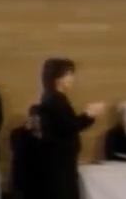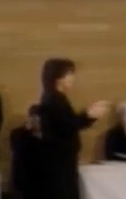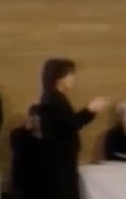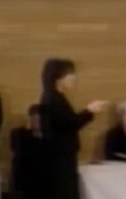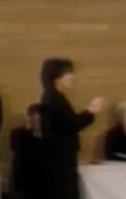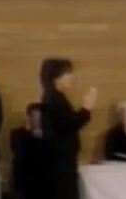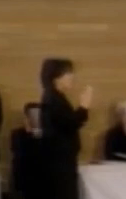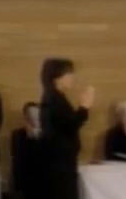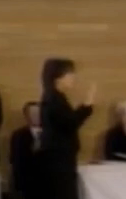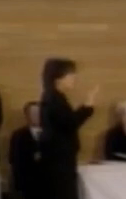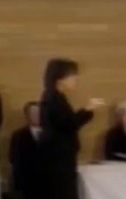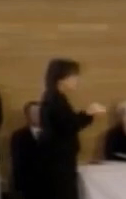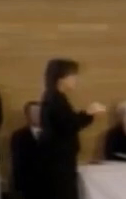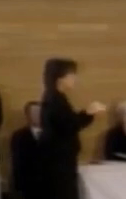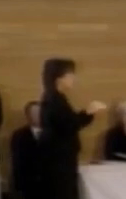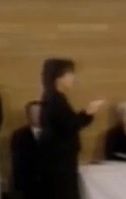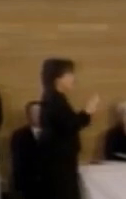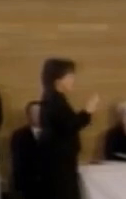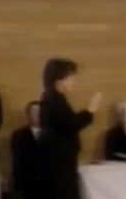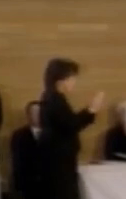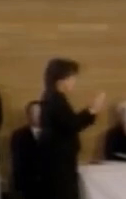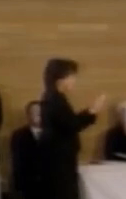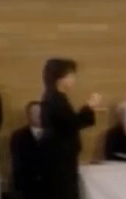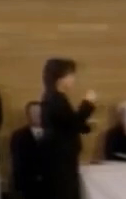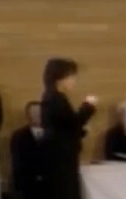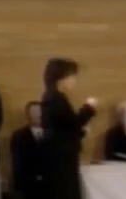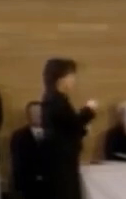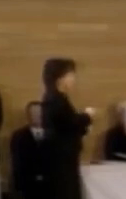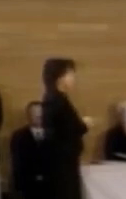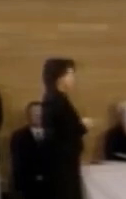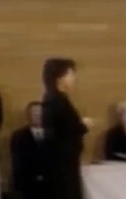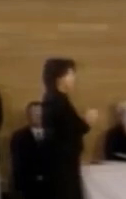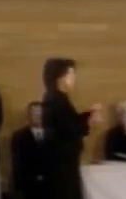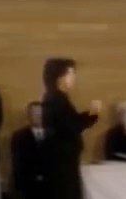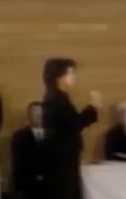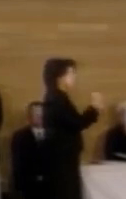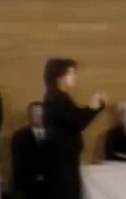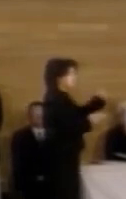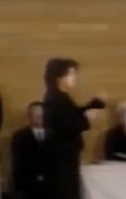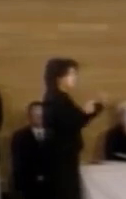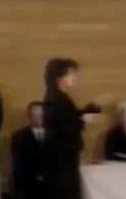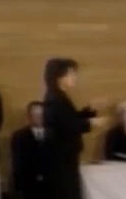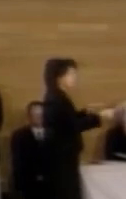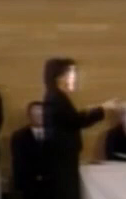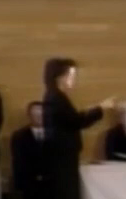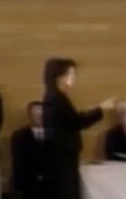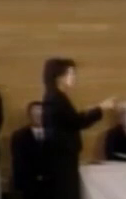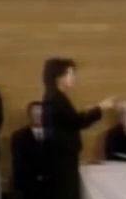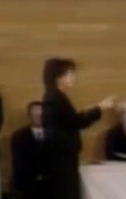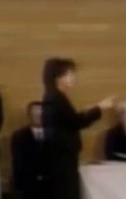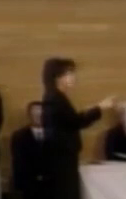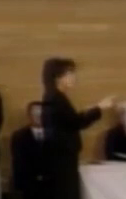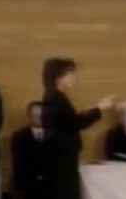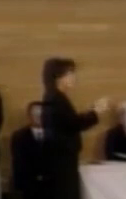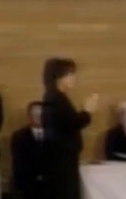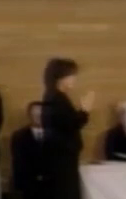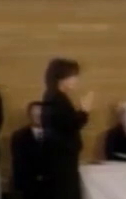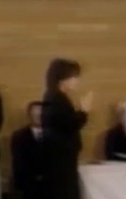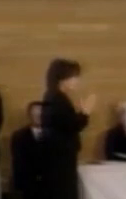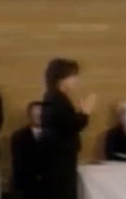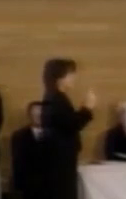悼式が執り行われるにあたり、復興庁を代表して謹んで追悼の言葉を申